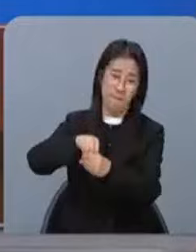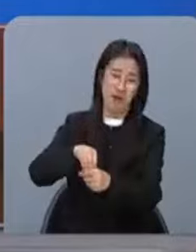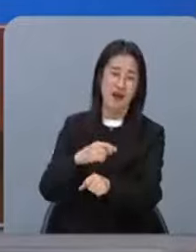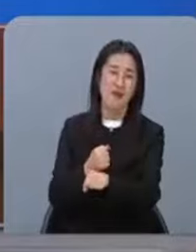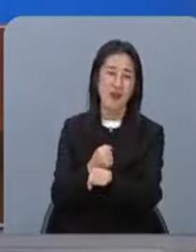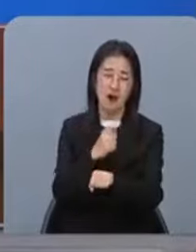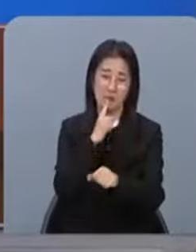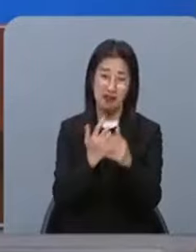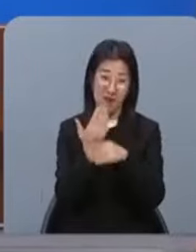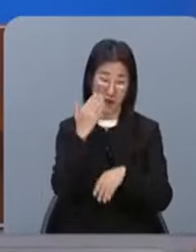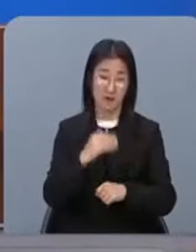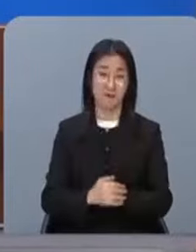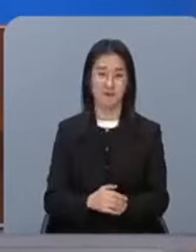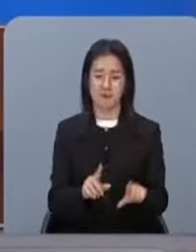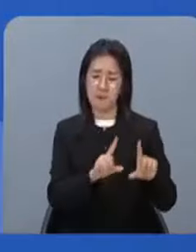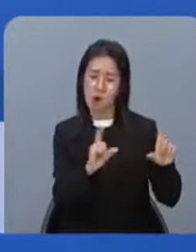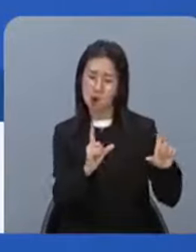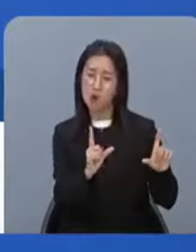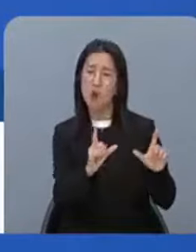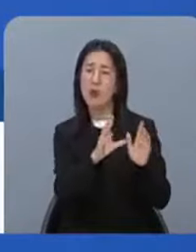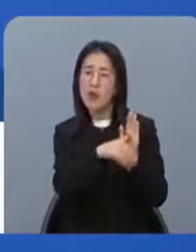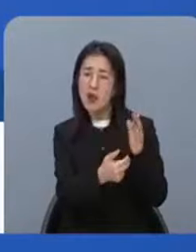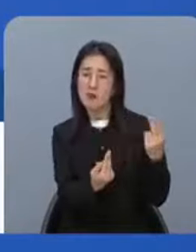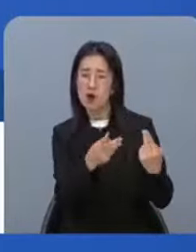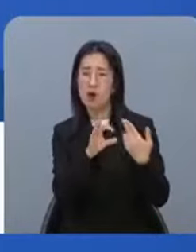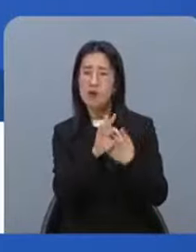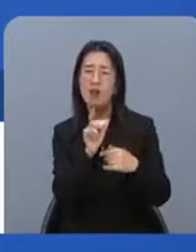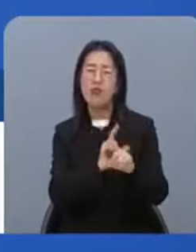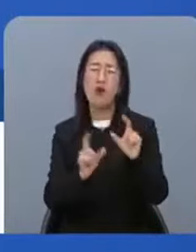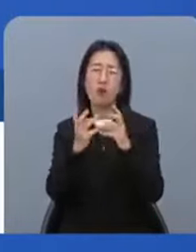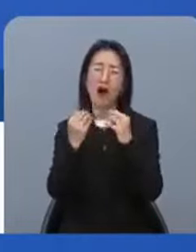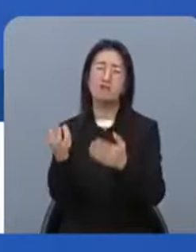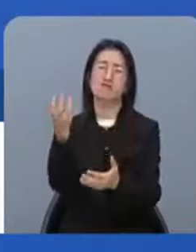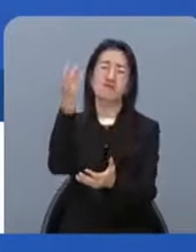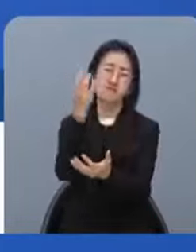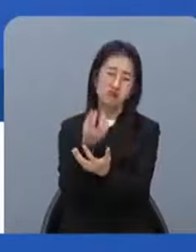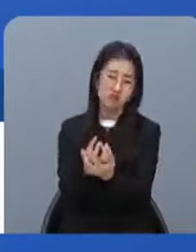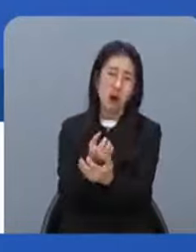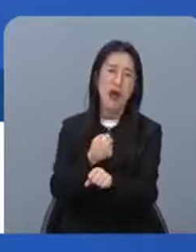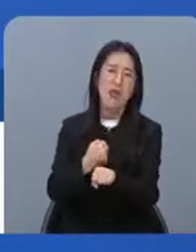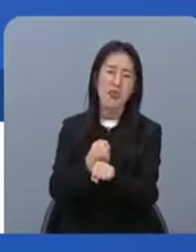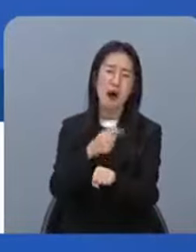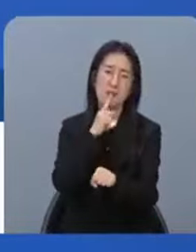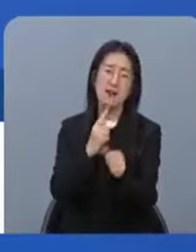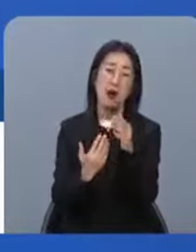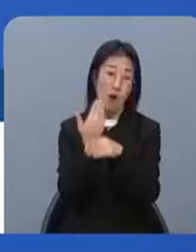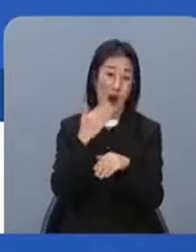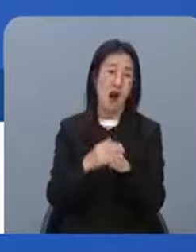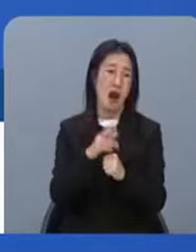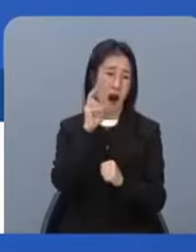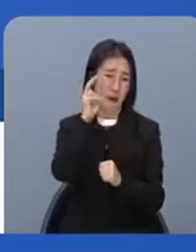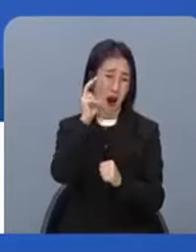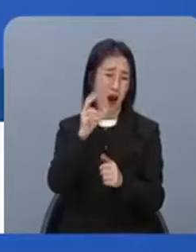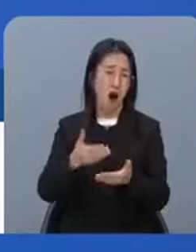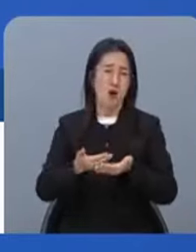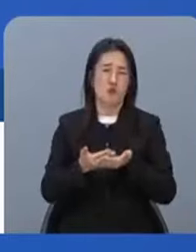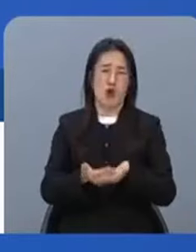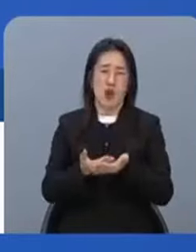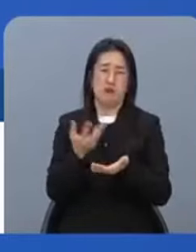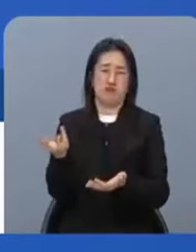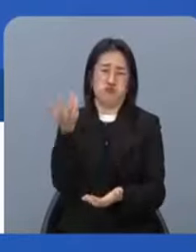있습니다. 평소보다 많은 어획량, 다 그런 진술이 있기 때문에 그 평소보다 많은